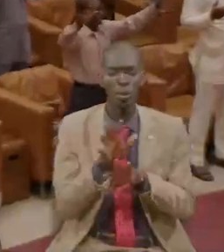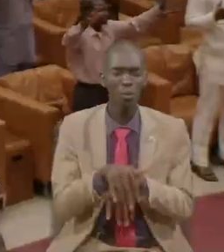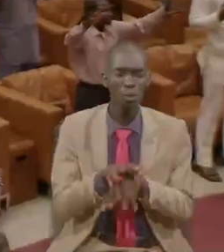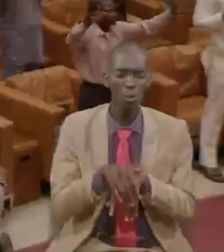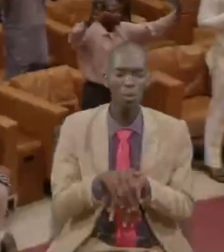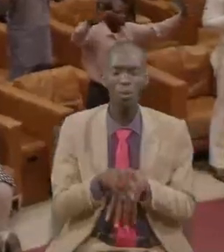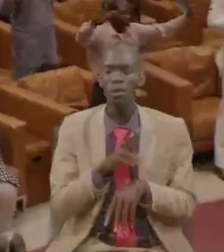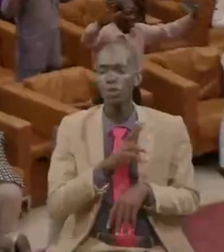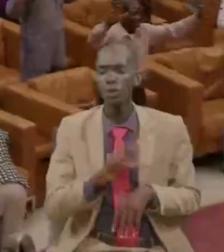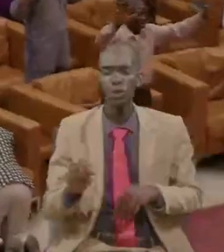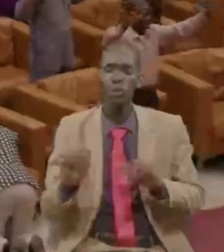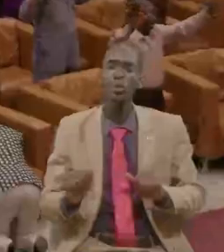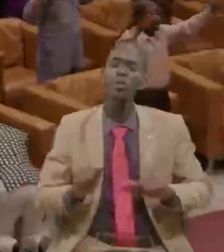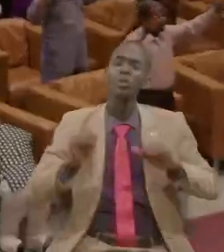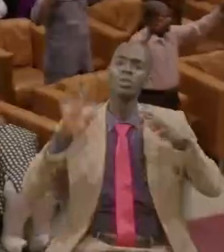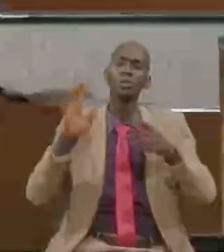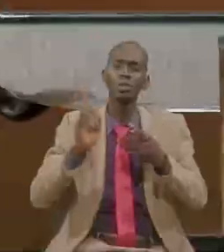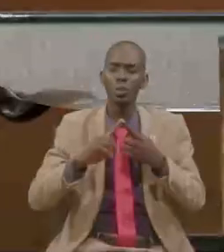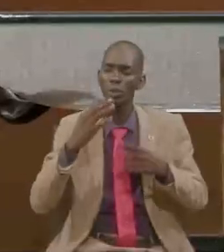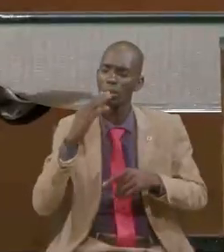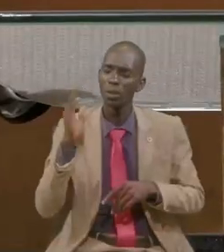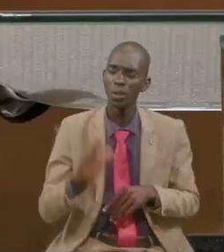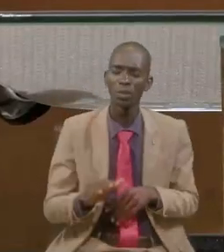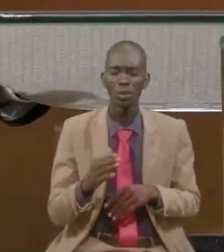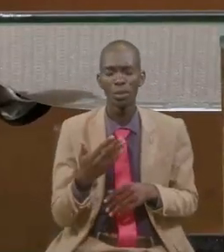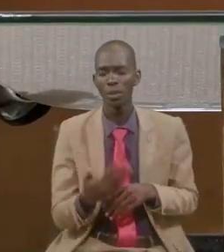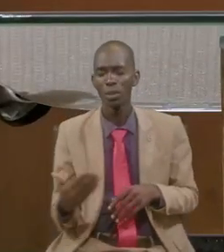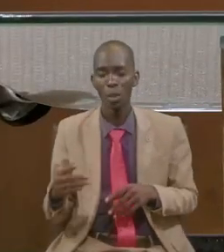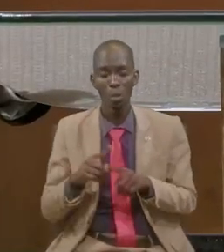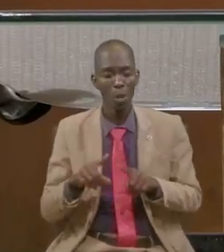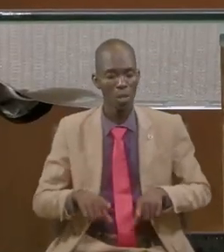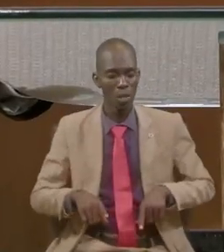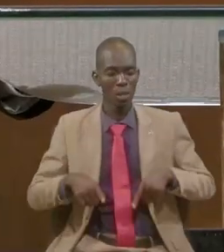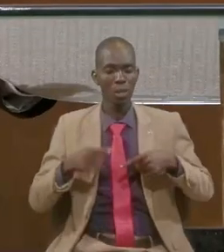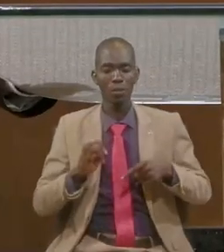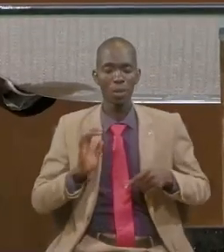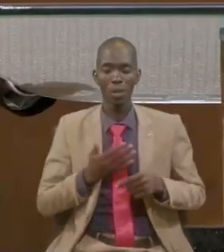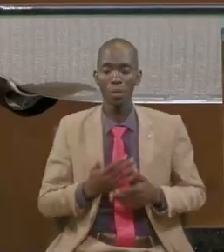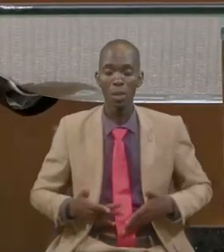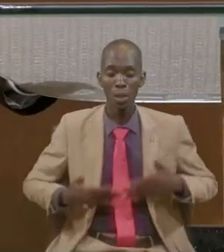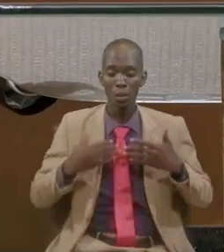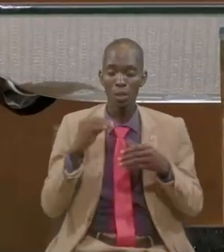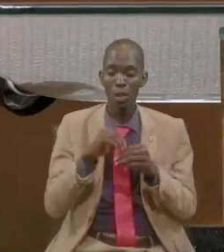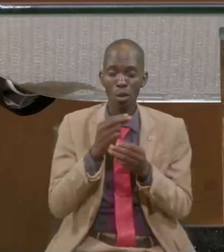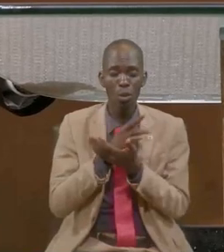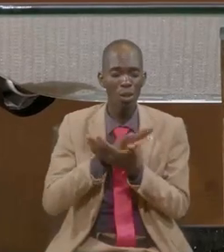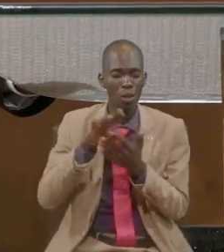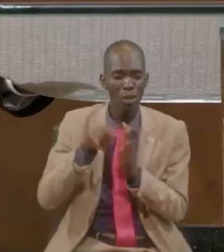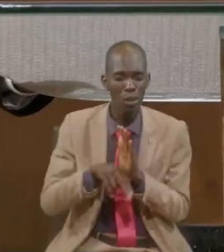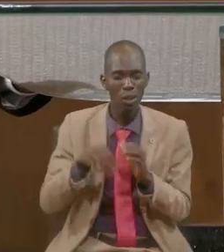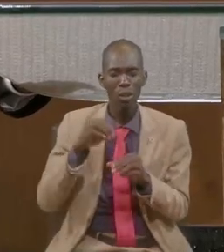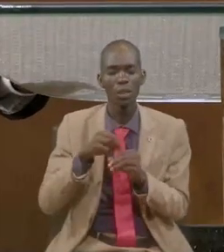pas d'hypocrisie, pas le fait de nous incliner devant le